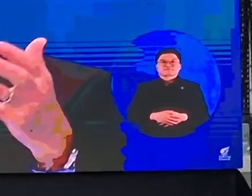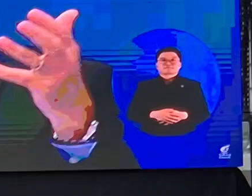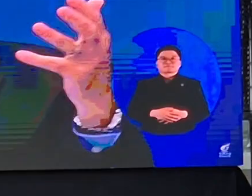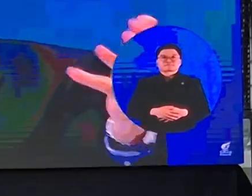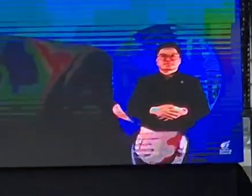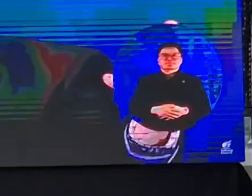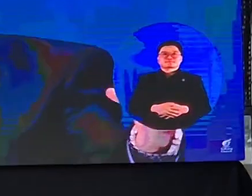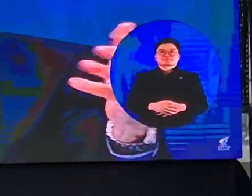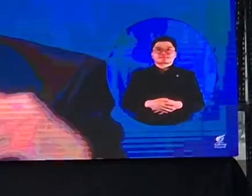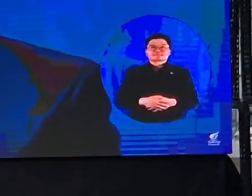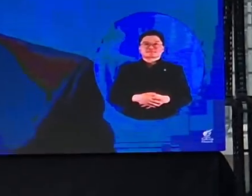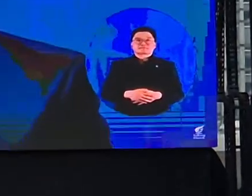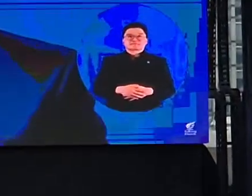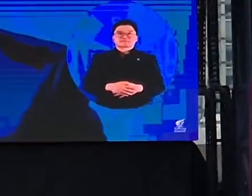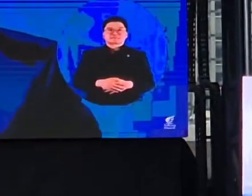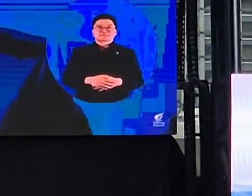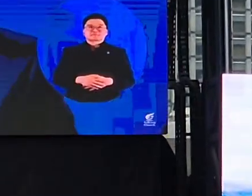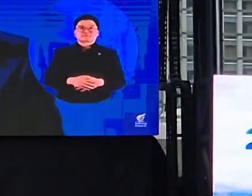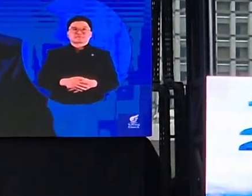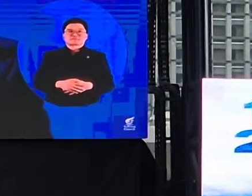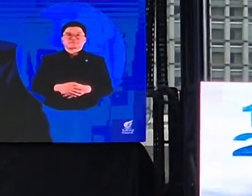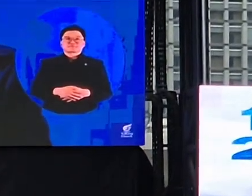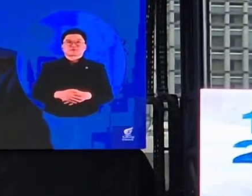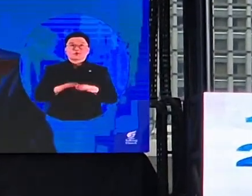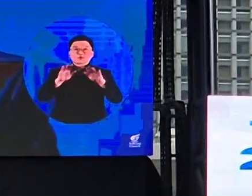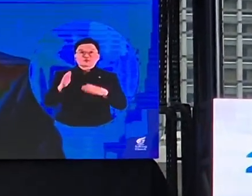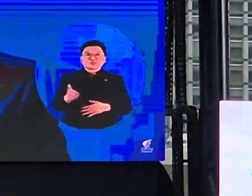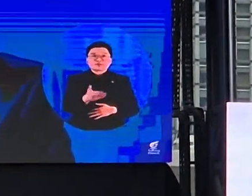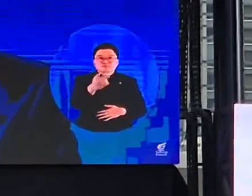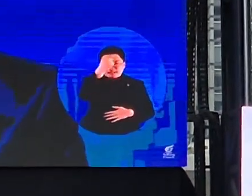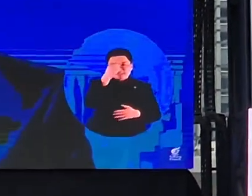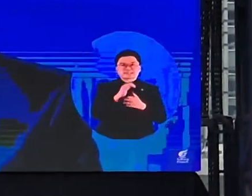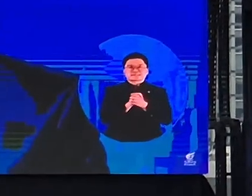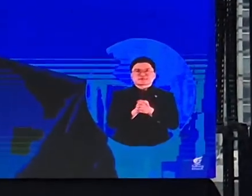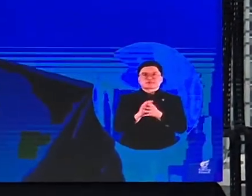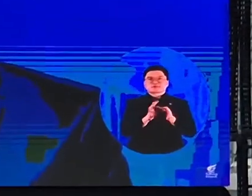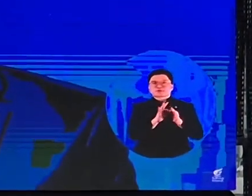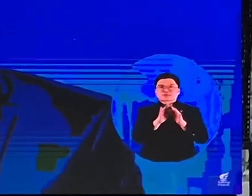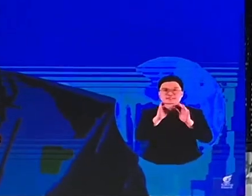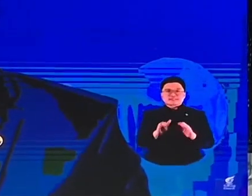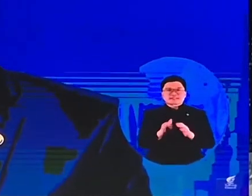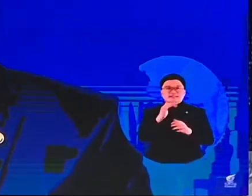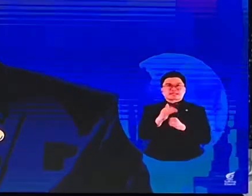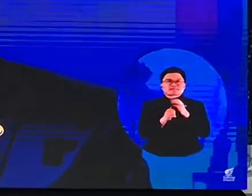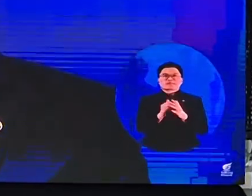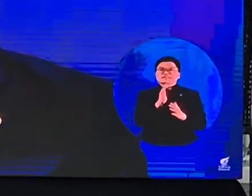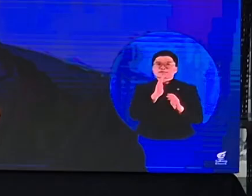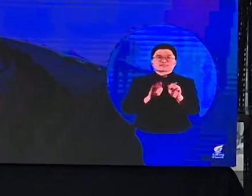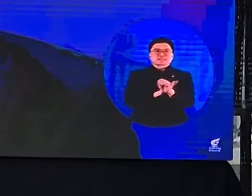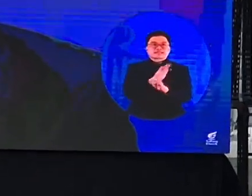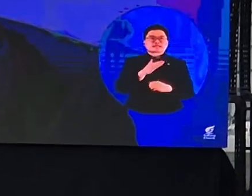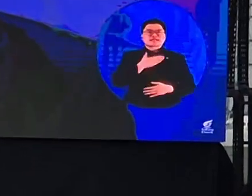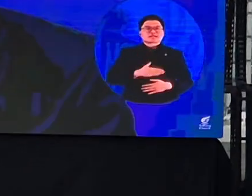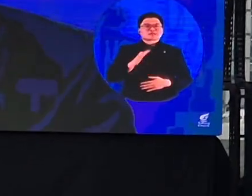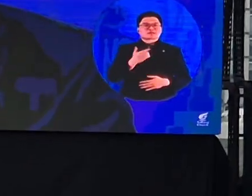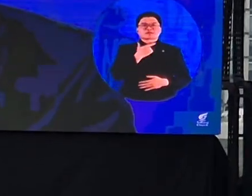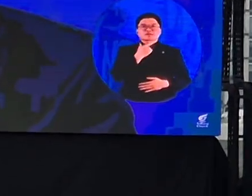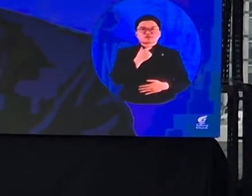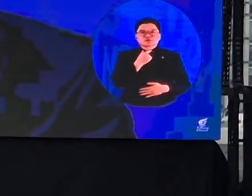the prayers that you offer this day. 오늘 여러분의 기도를 통해 세상에 하나님의 참된 사랑을 알게 되길